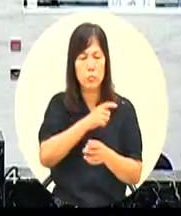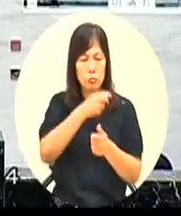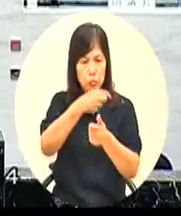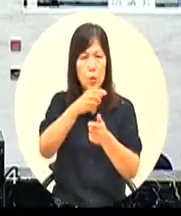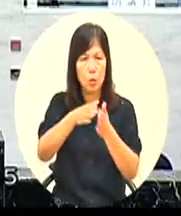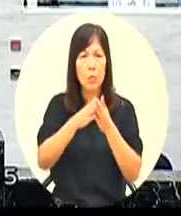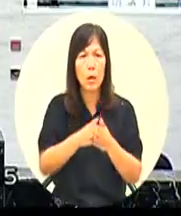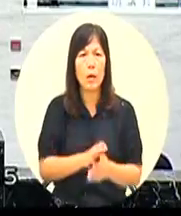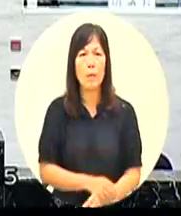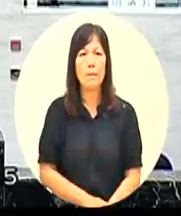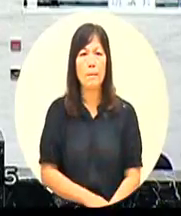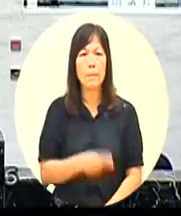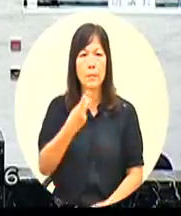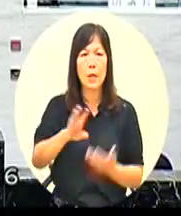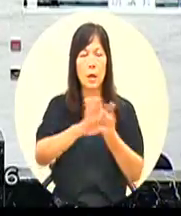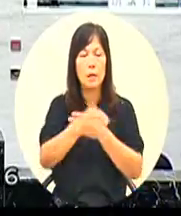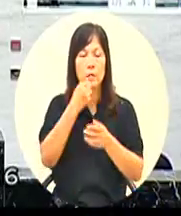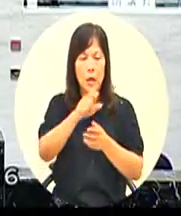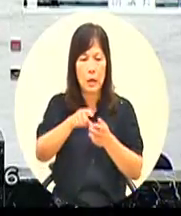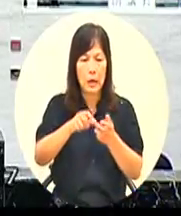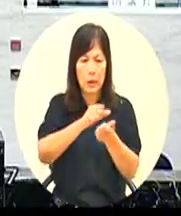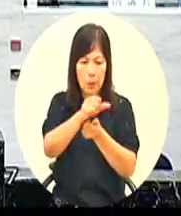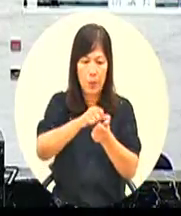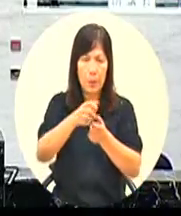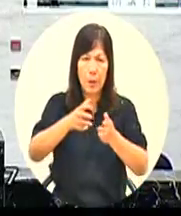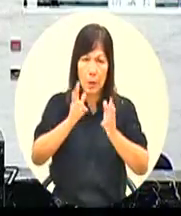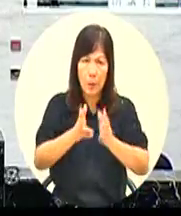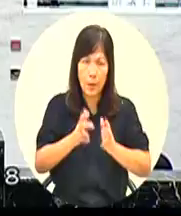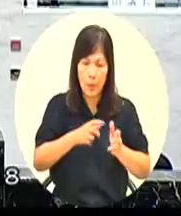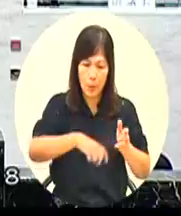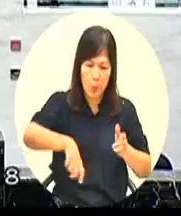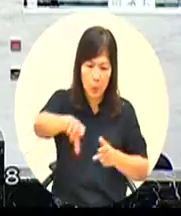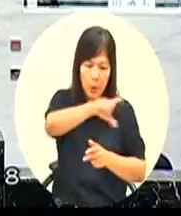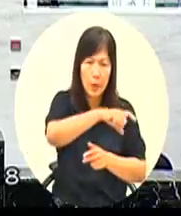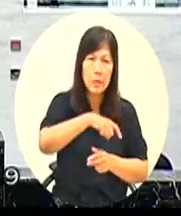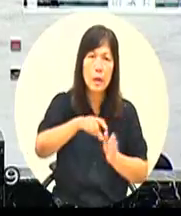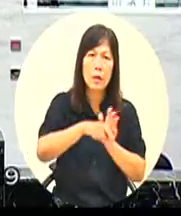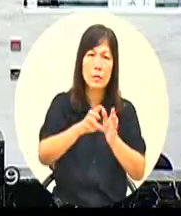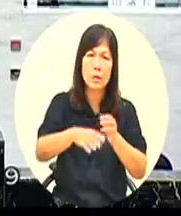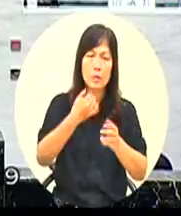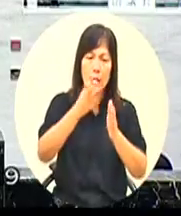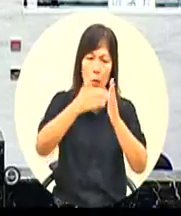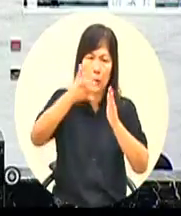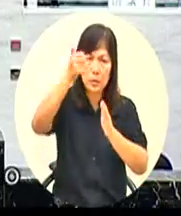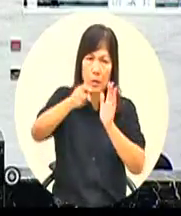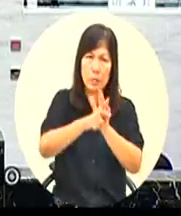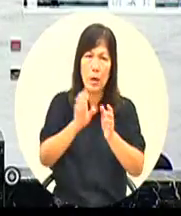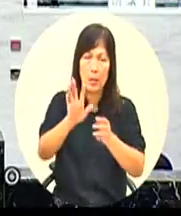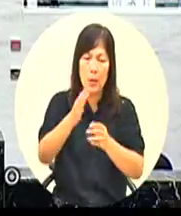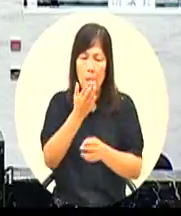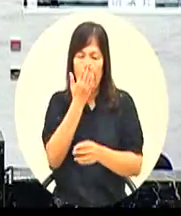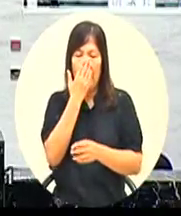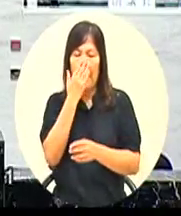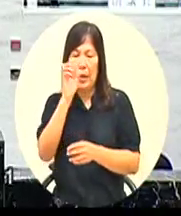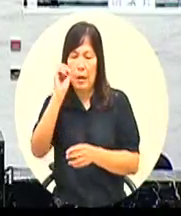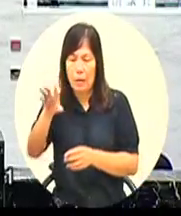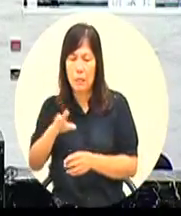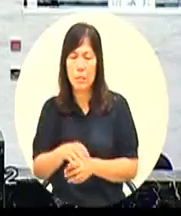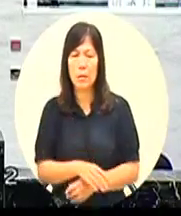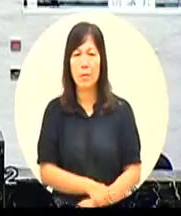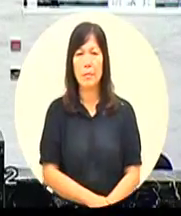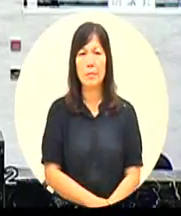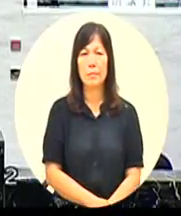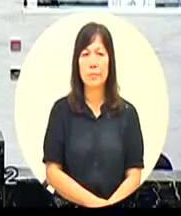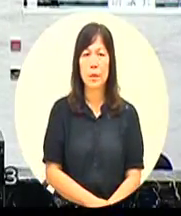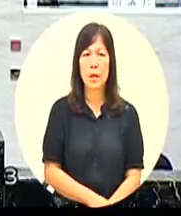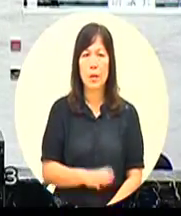那个再来是刚刚这个 PU 跑道，我在想可能是因为校长们他们其实不大敢跟局里面反映啦，